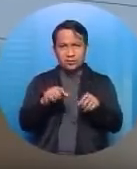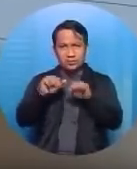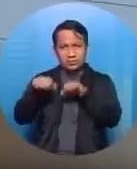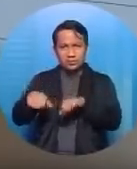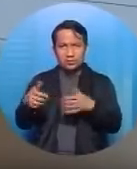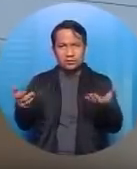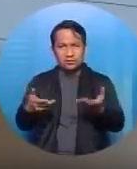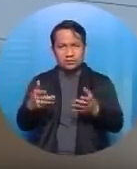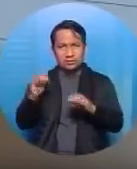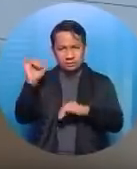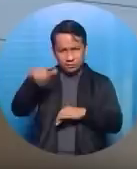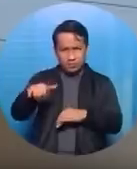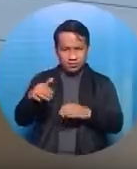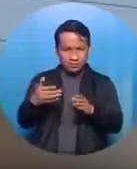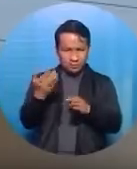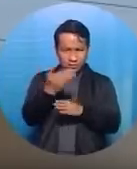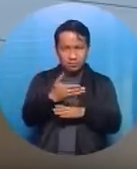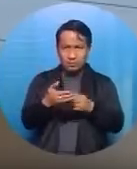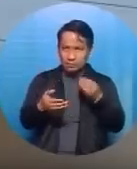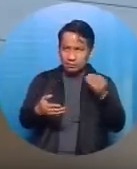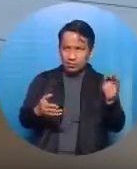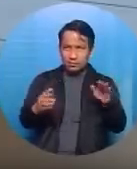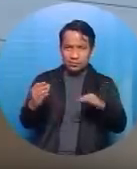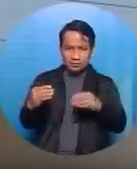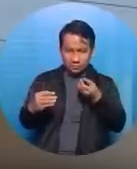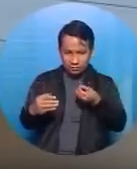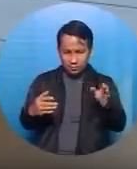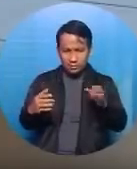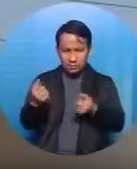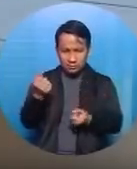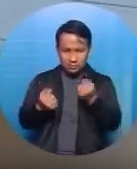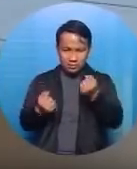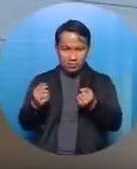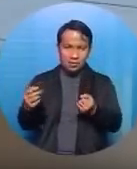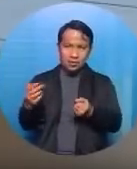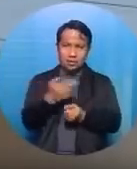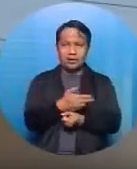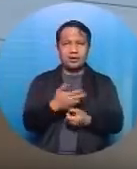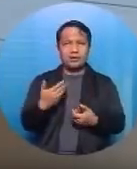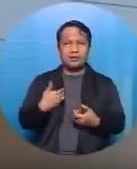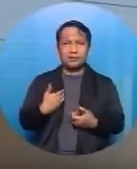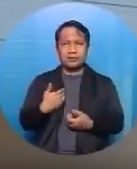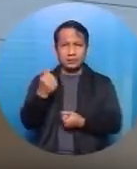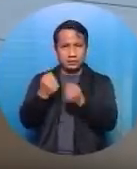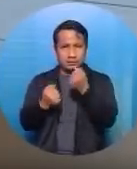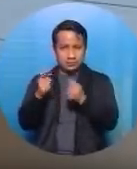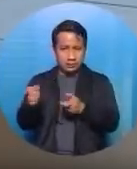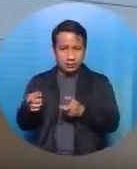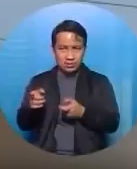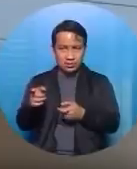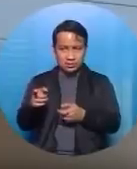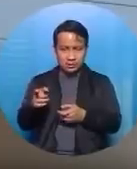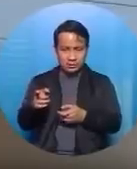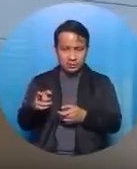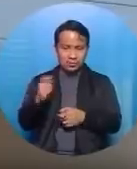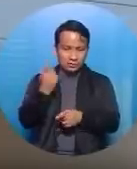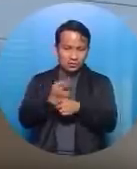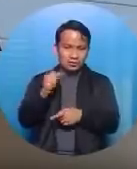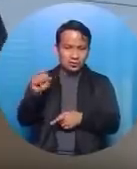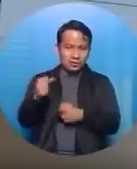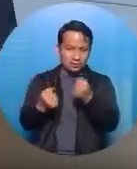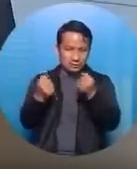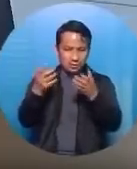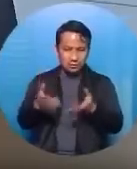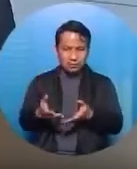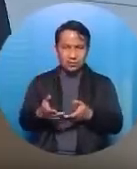dito pag wala po siyang pasok, wala po siyang biyahe. Pero bumabiyahe po yan pagka may biyahe po sila. Ah, okay. Driver ito, si Martin. Apo, driver